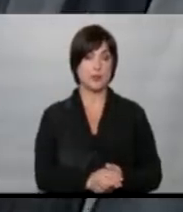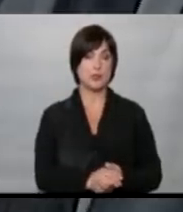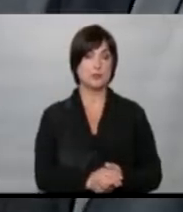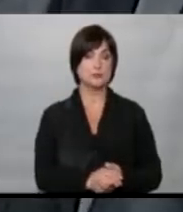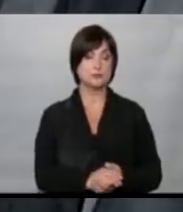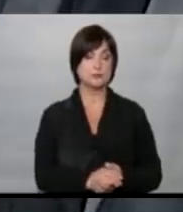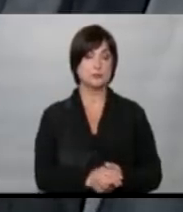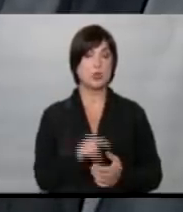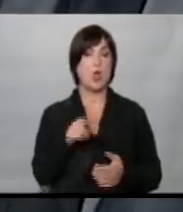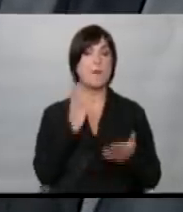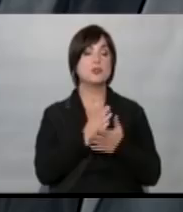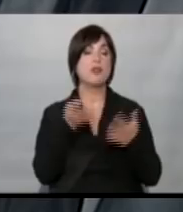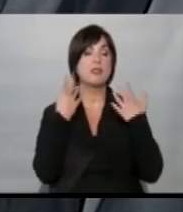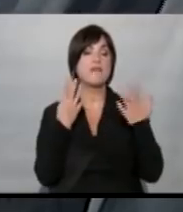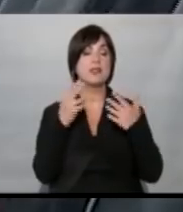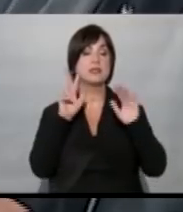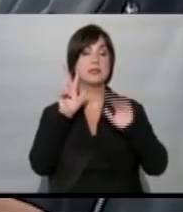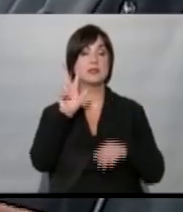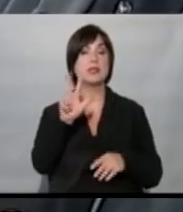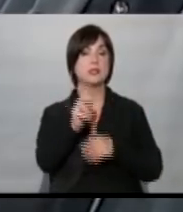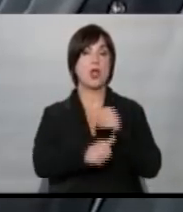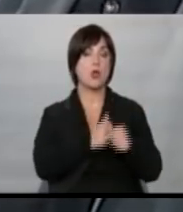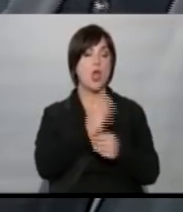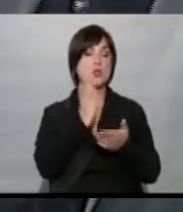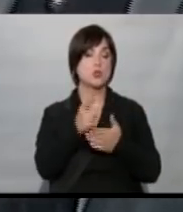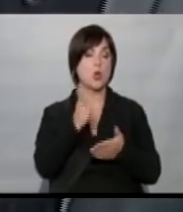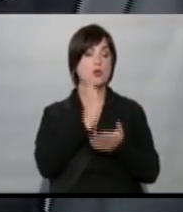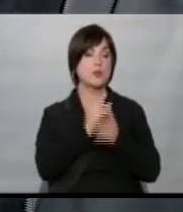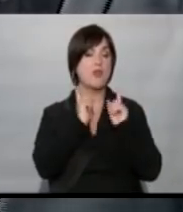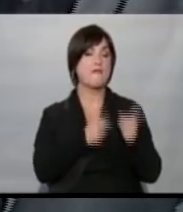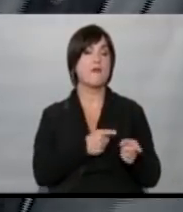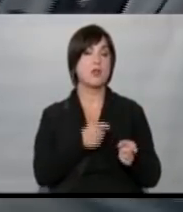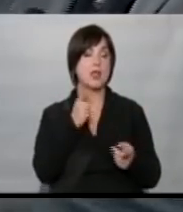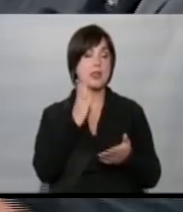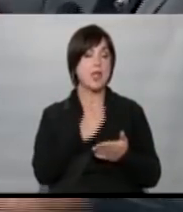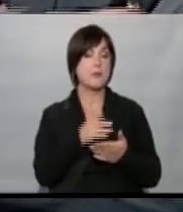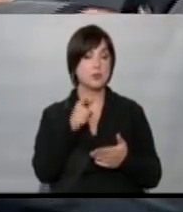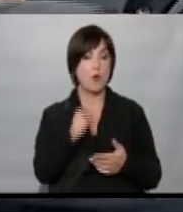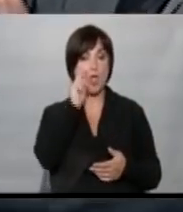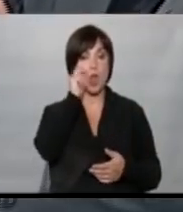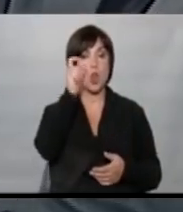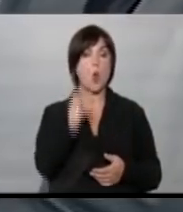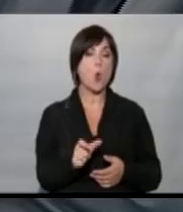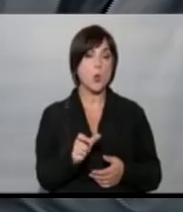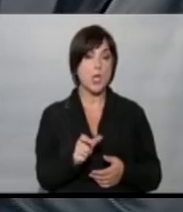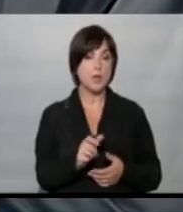пара, тоа е 93-та година. Тоа беше војна. Но, што се случи? Наместо овие луѓе,